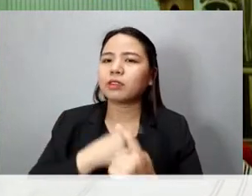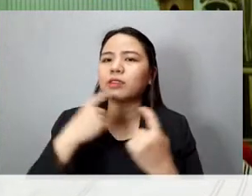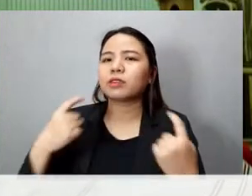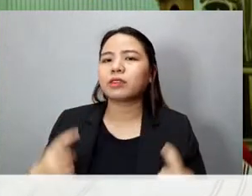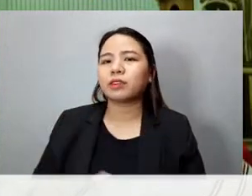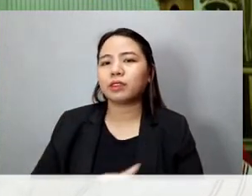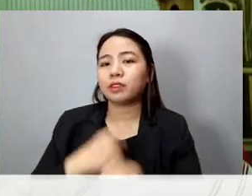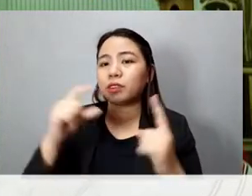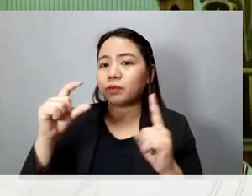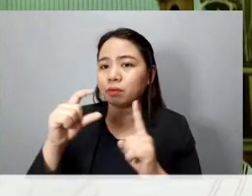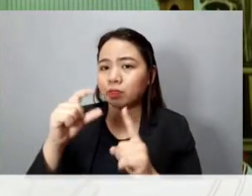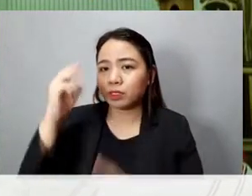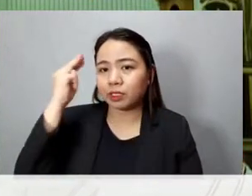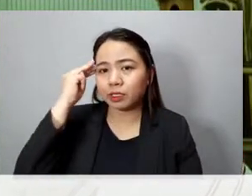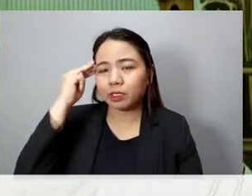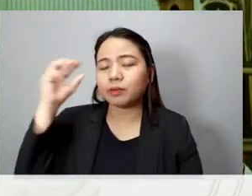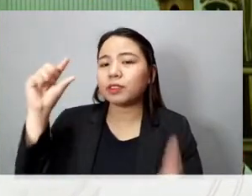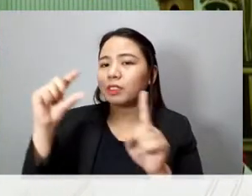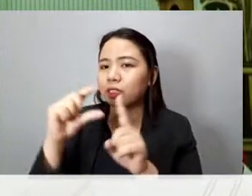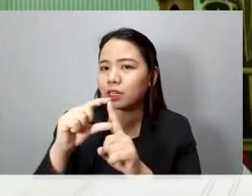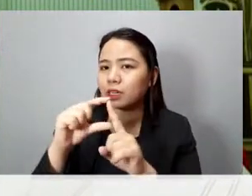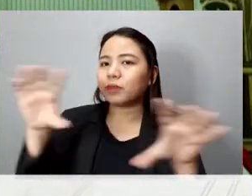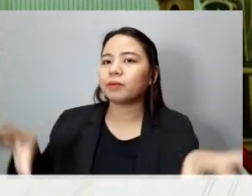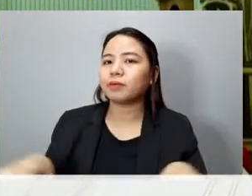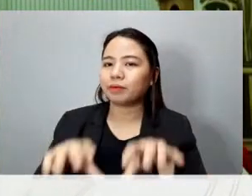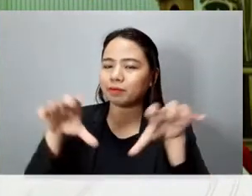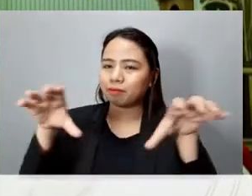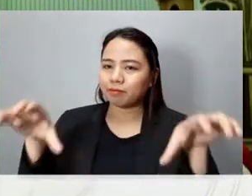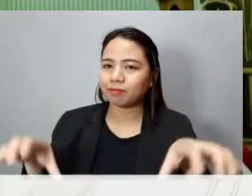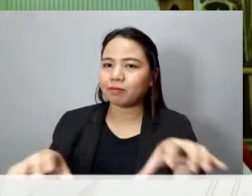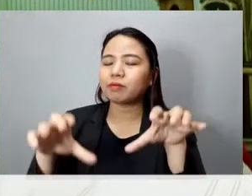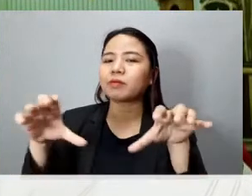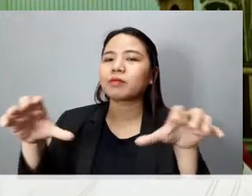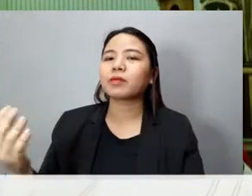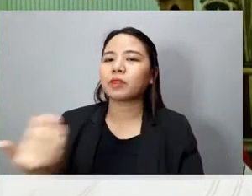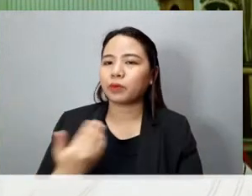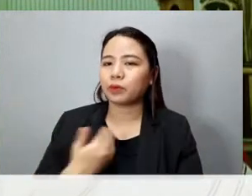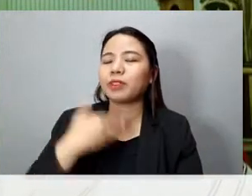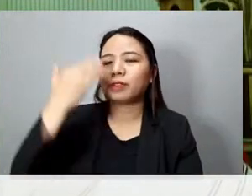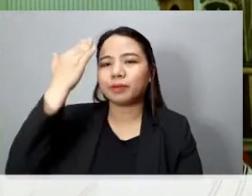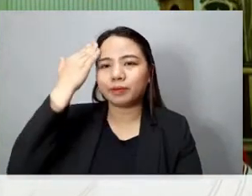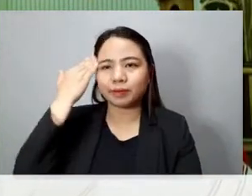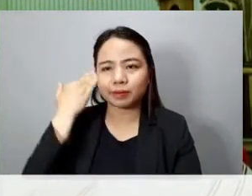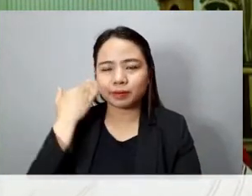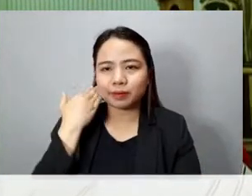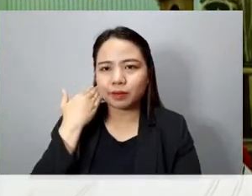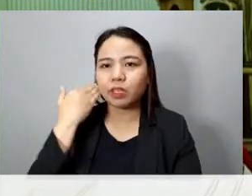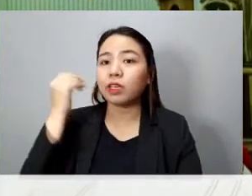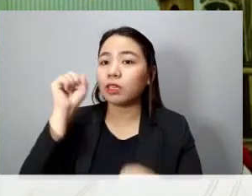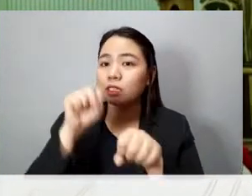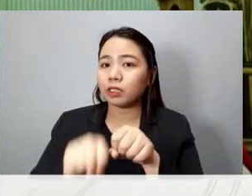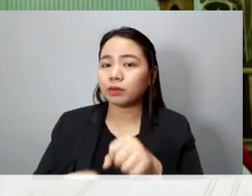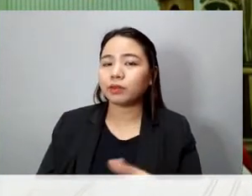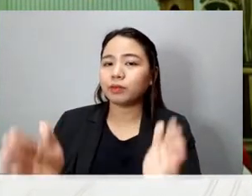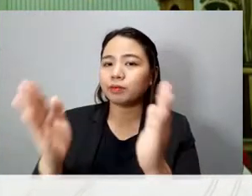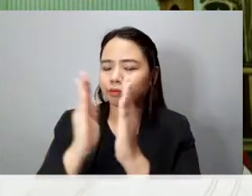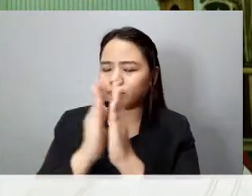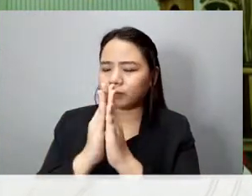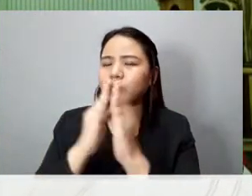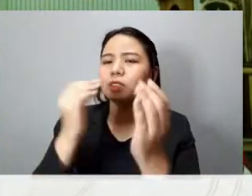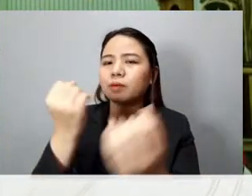sa isip, sa salita at sa gawa at sa aking pagkukulang. Kaya isinasamo ko sa